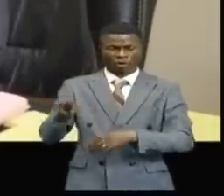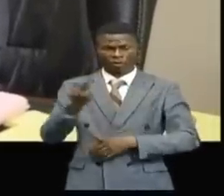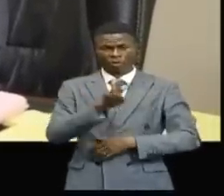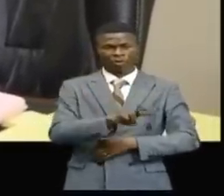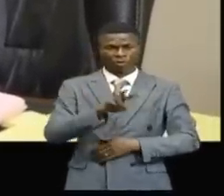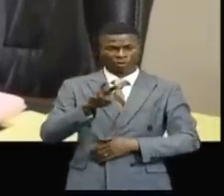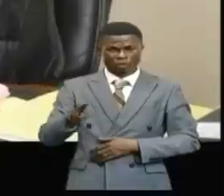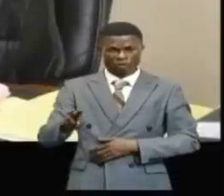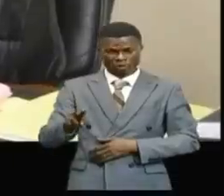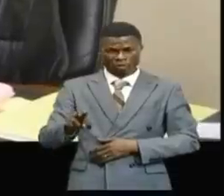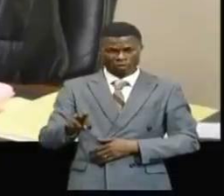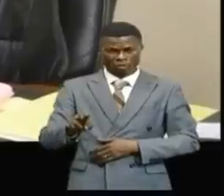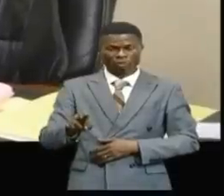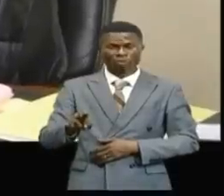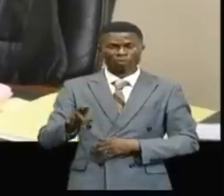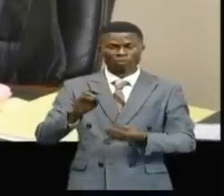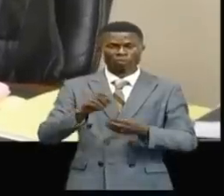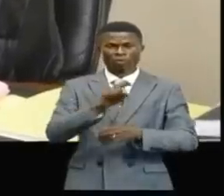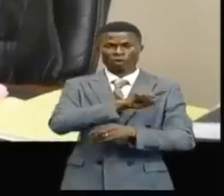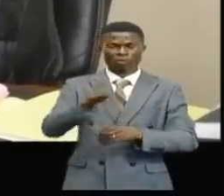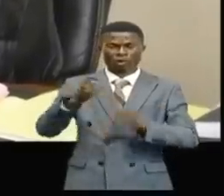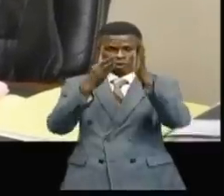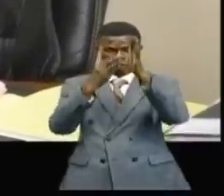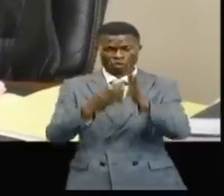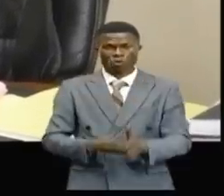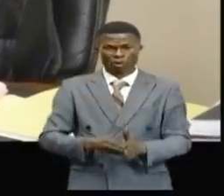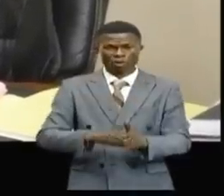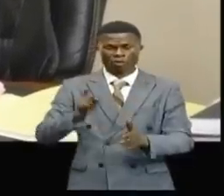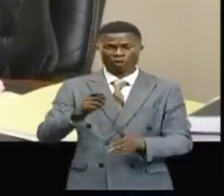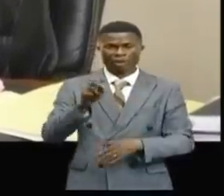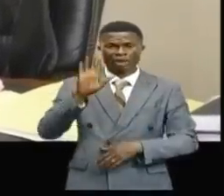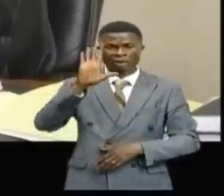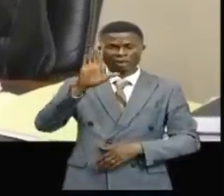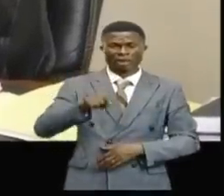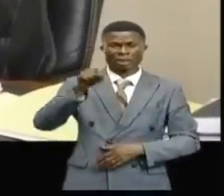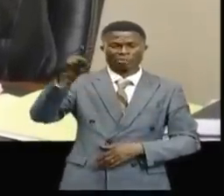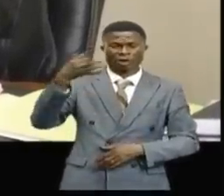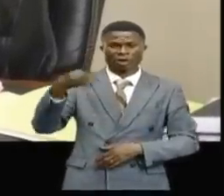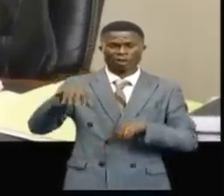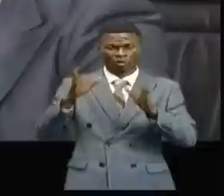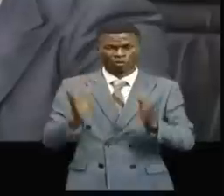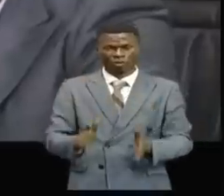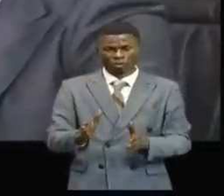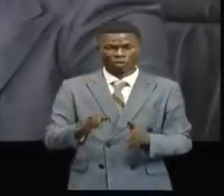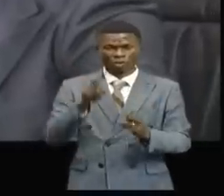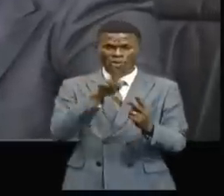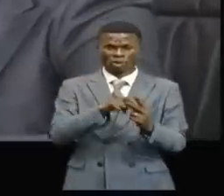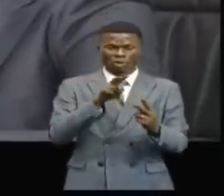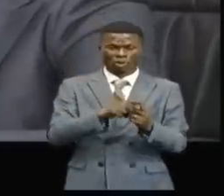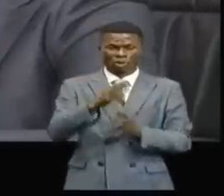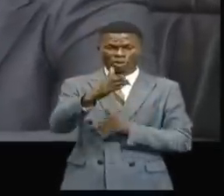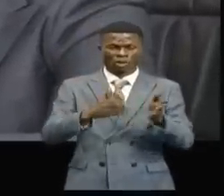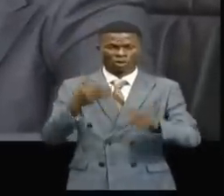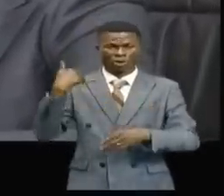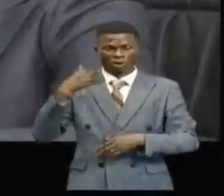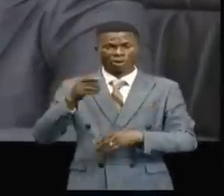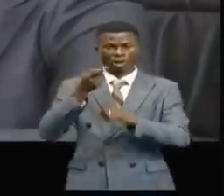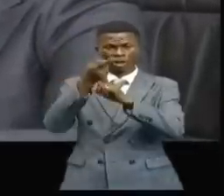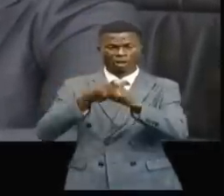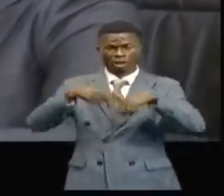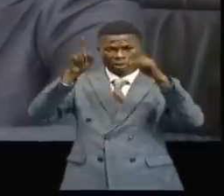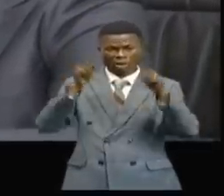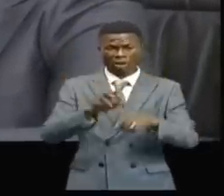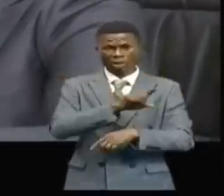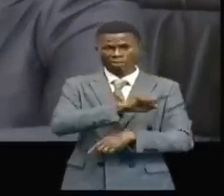2022 ont été de l'ordre de 1 800,5 milliards de francs congolais sur des prévisions des recettes budgétaires mensuelles arrêtées